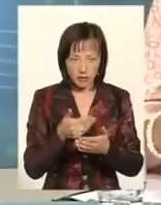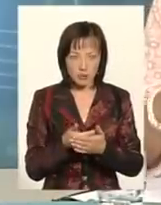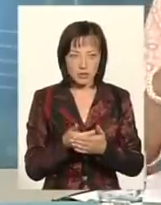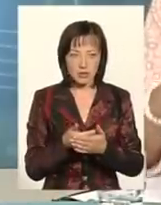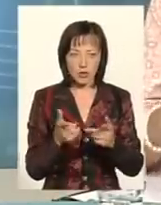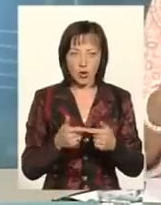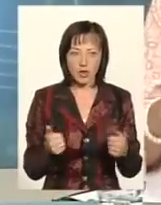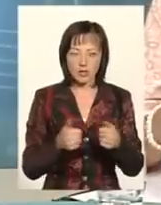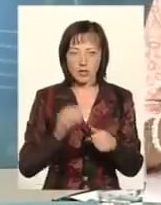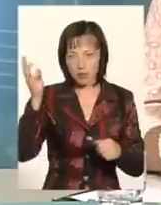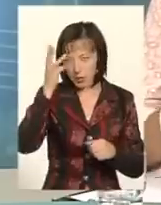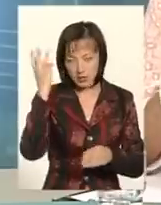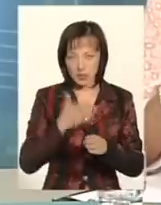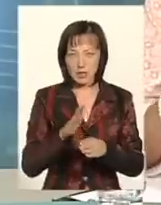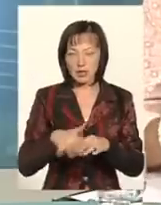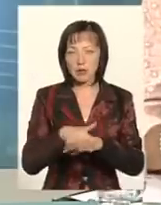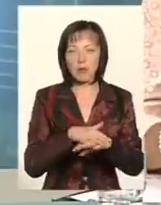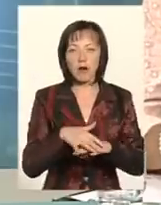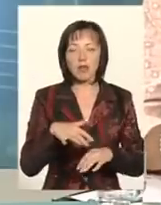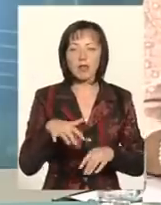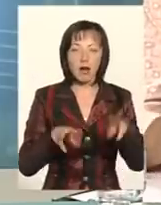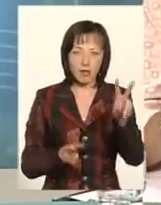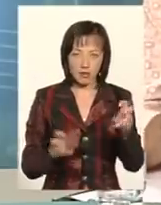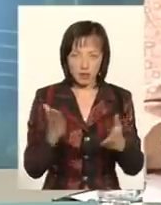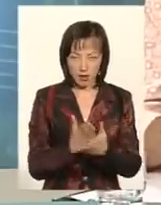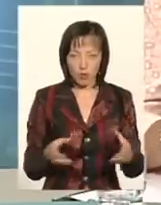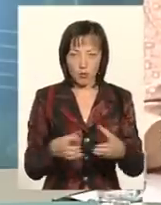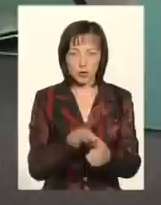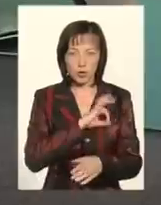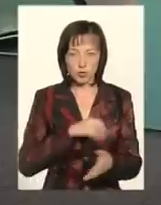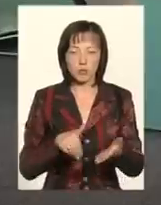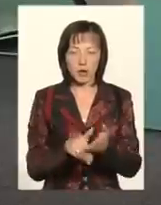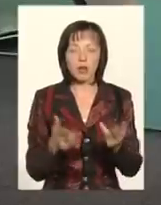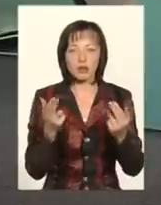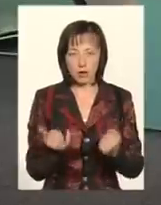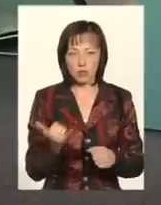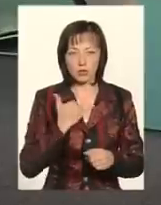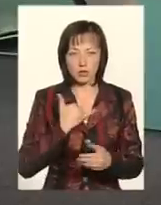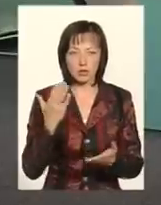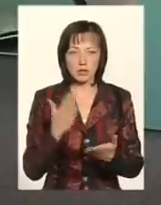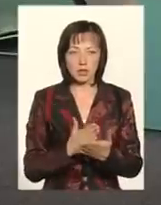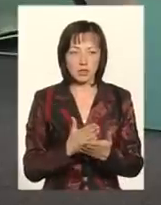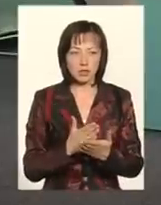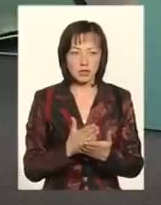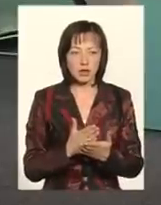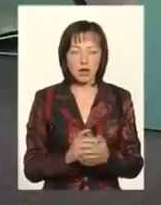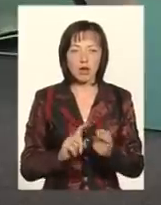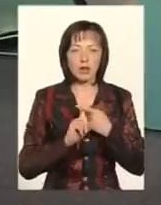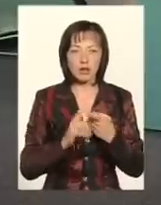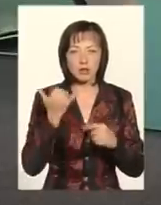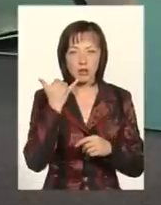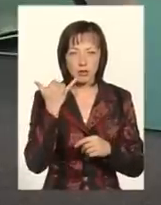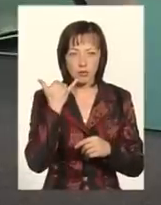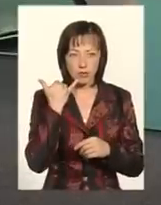громадської організації Хмельницький Кредитний Майдан є команда юристів які допомагають в таких випадках есть контактный телефон Я